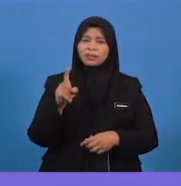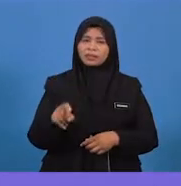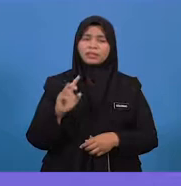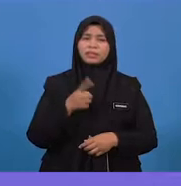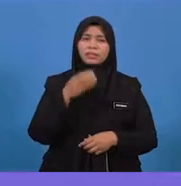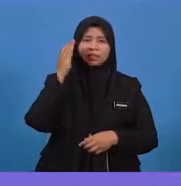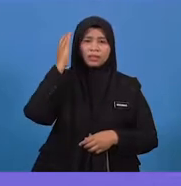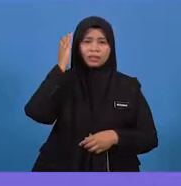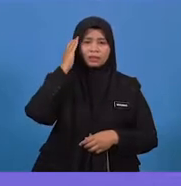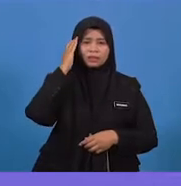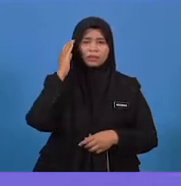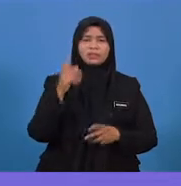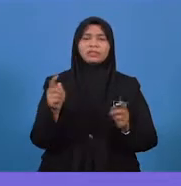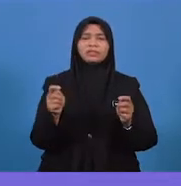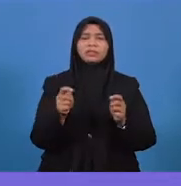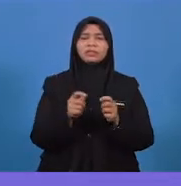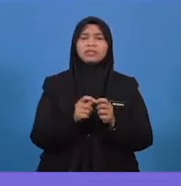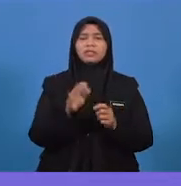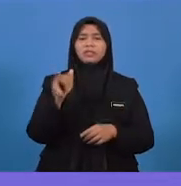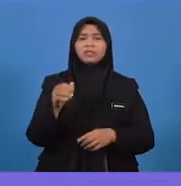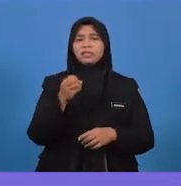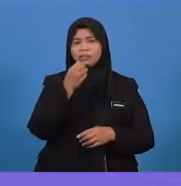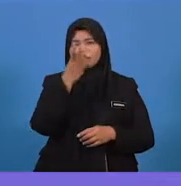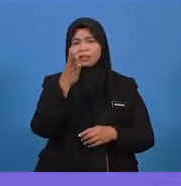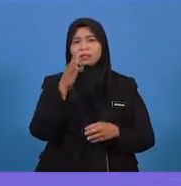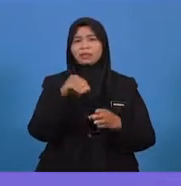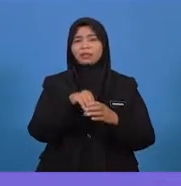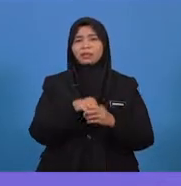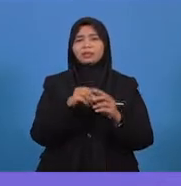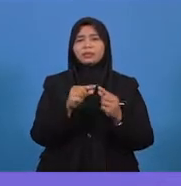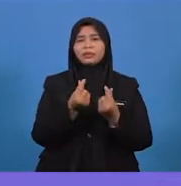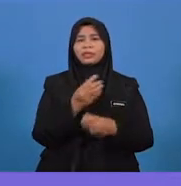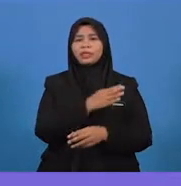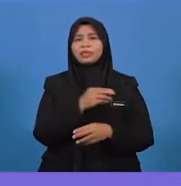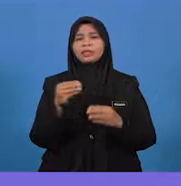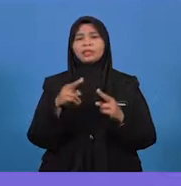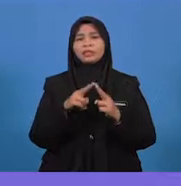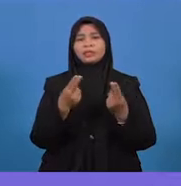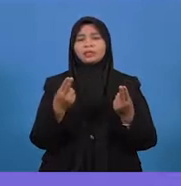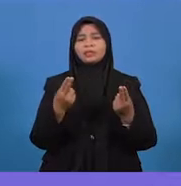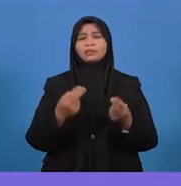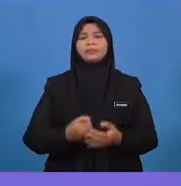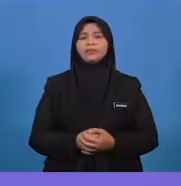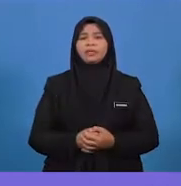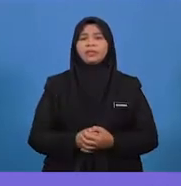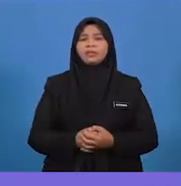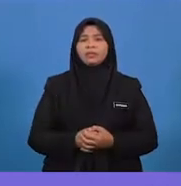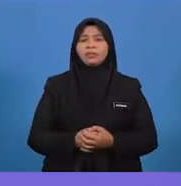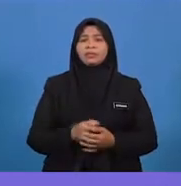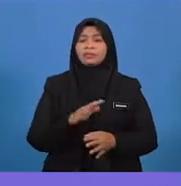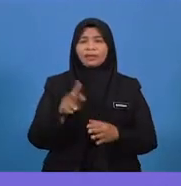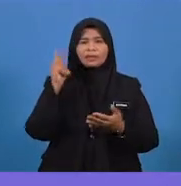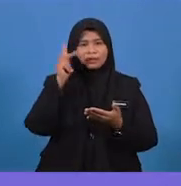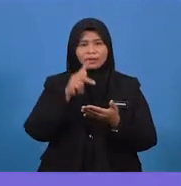ketahui seperti mana yang dinyatakan dalam Al-Quran dan hadis. Bak kata pepatah,